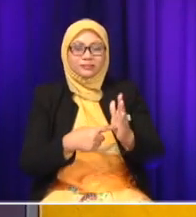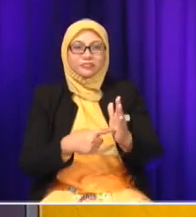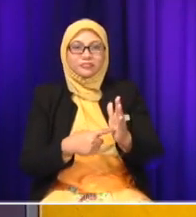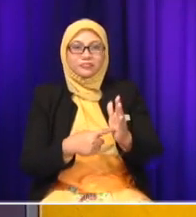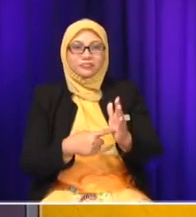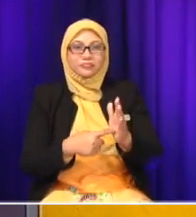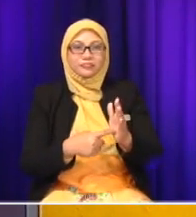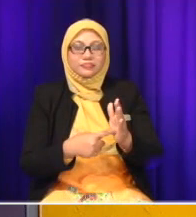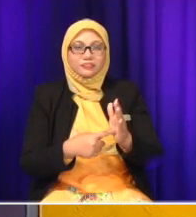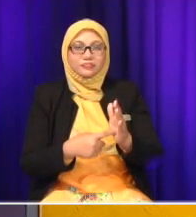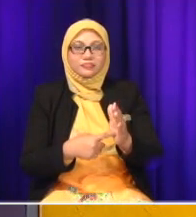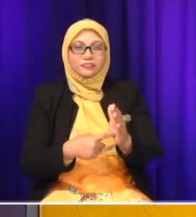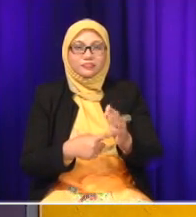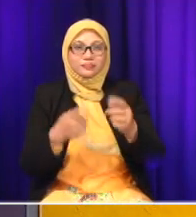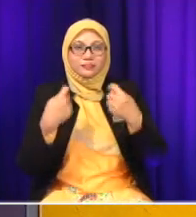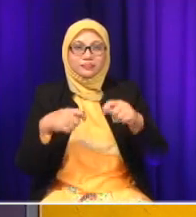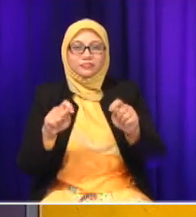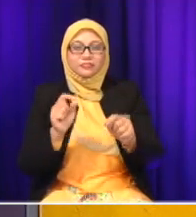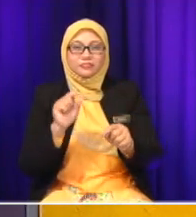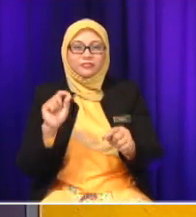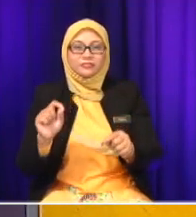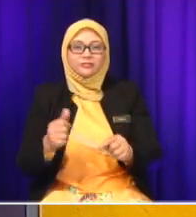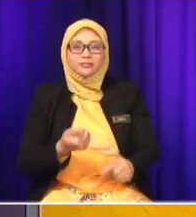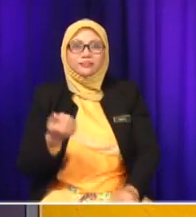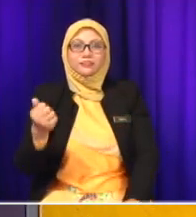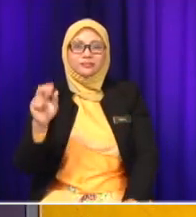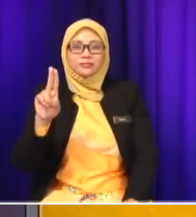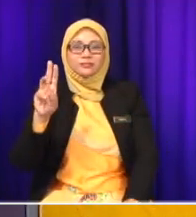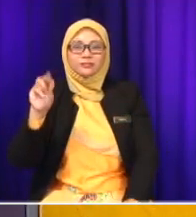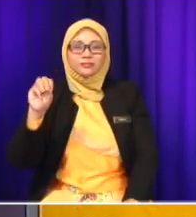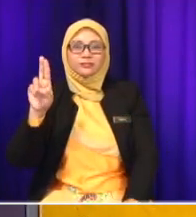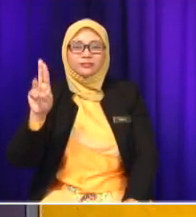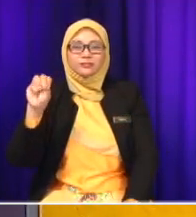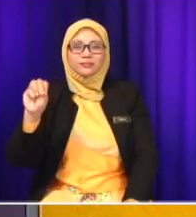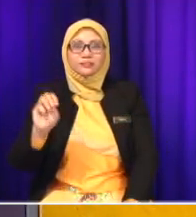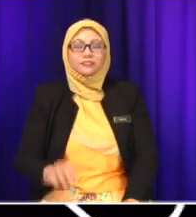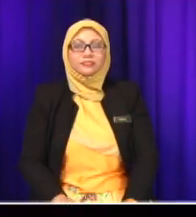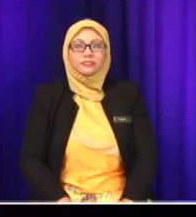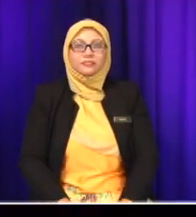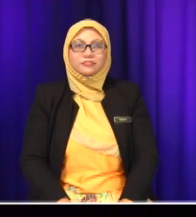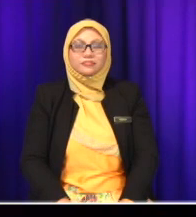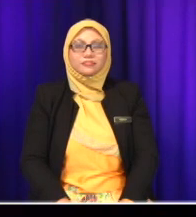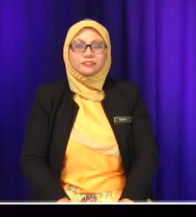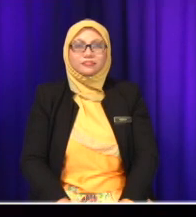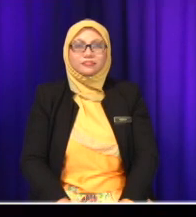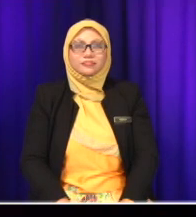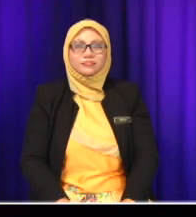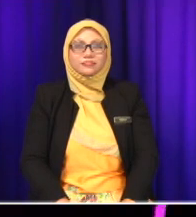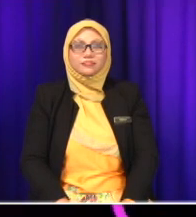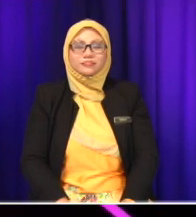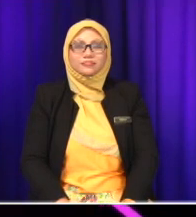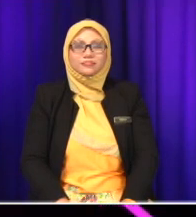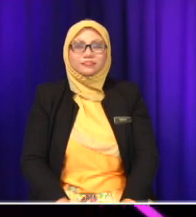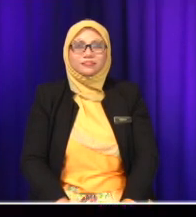disena daripada alat umum yang telah kita pelajari mungkin dalam topik-topik sebelum ni ya MZ MZ